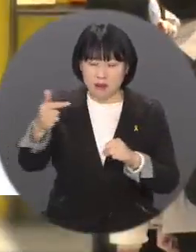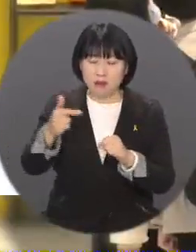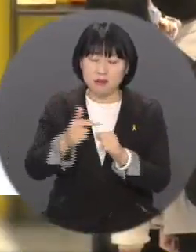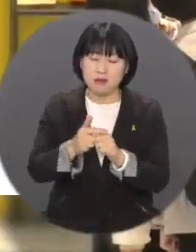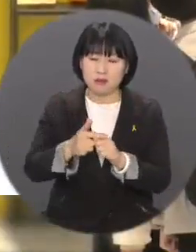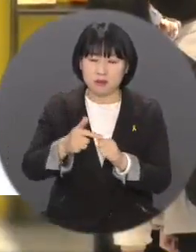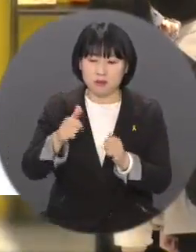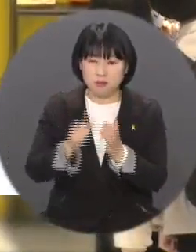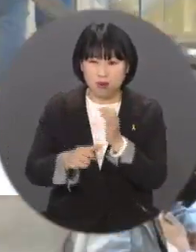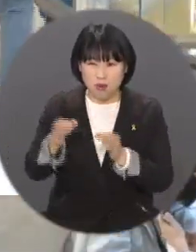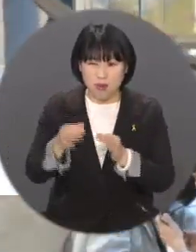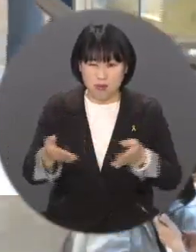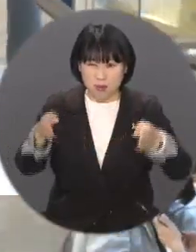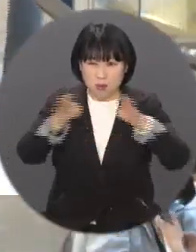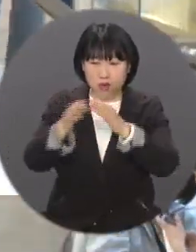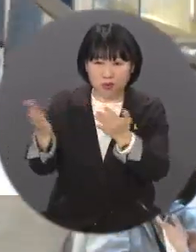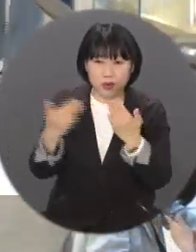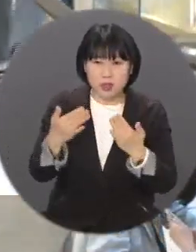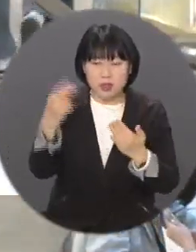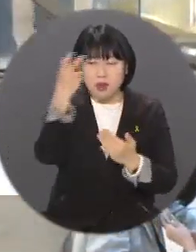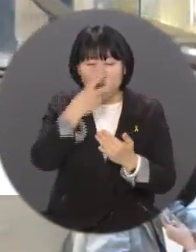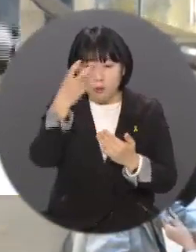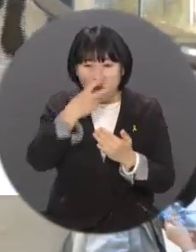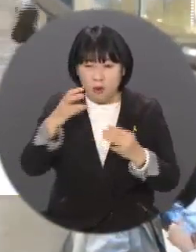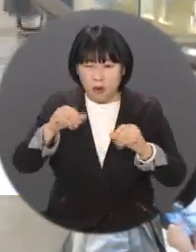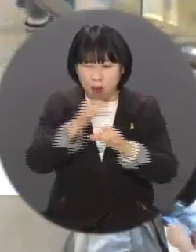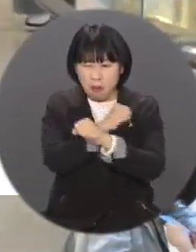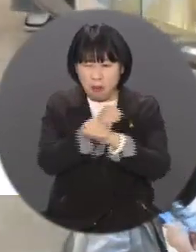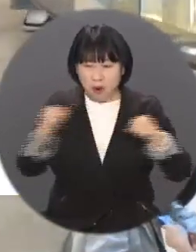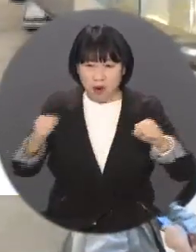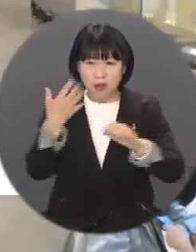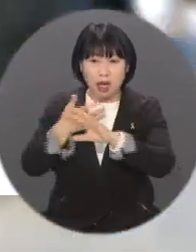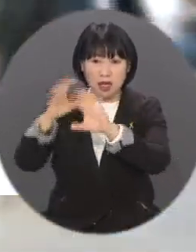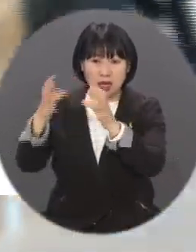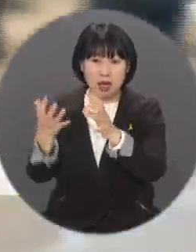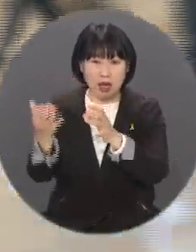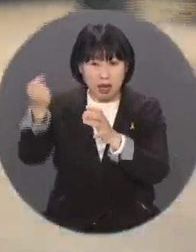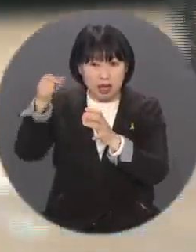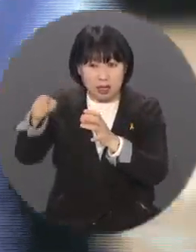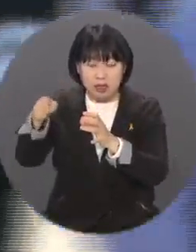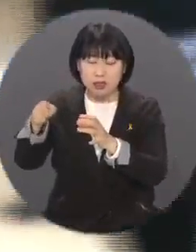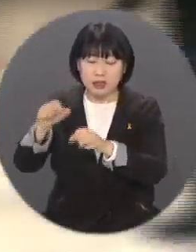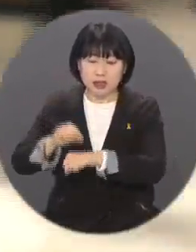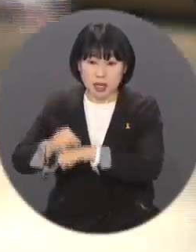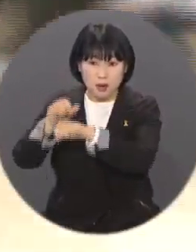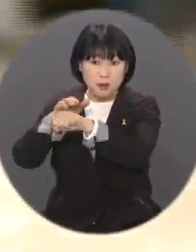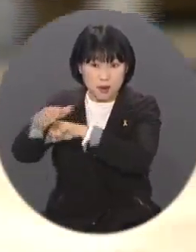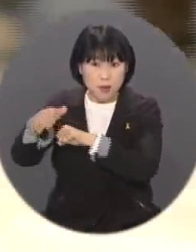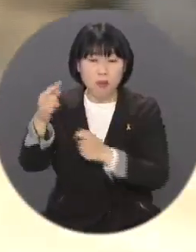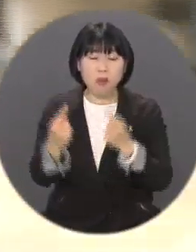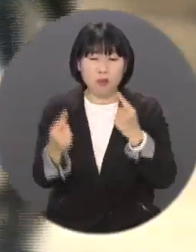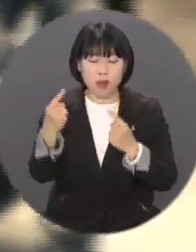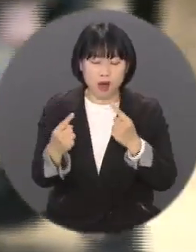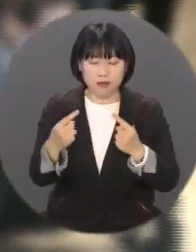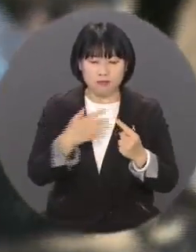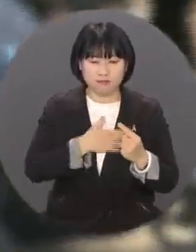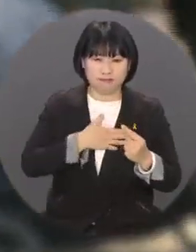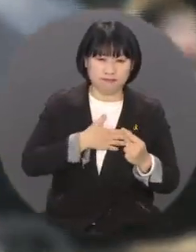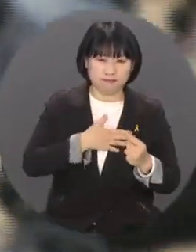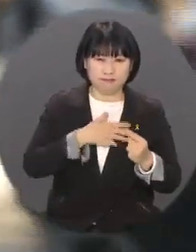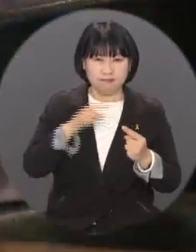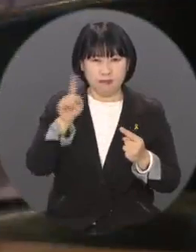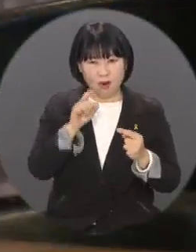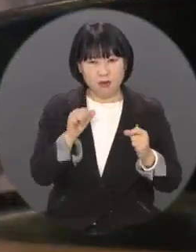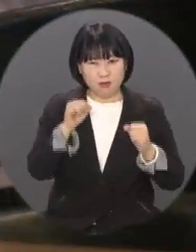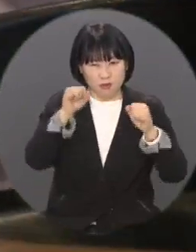검토하고 있습니다. 대규모 부지를 감안하면 외국계 창고형 할인 매장보다는 여가와 레저를 즐길 수 있는 복합